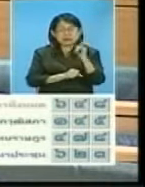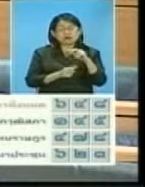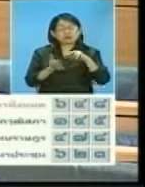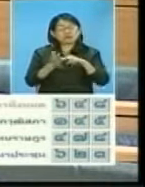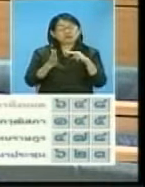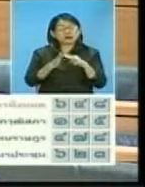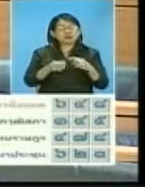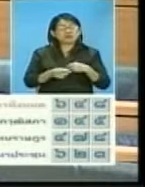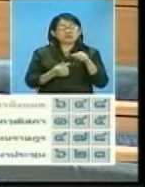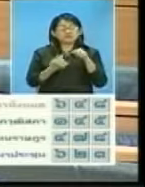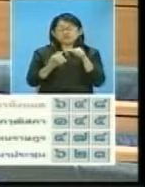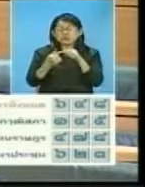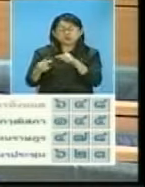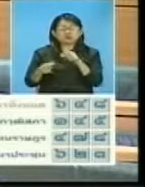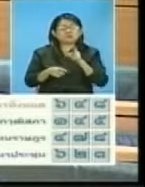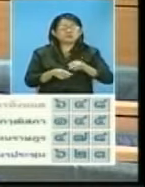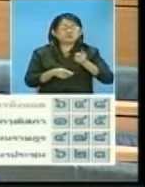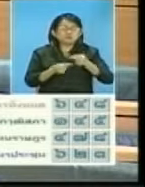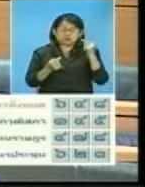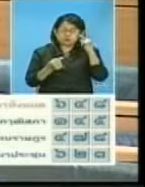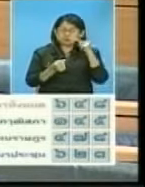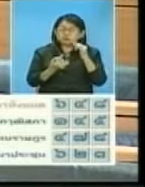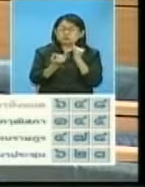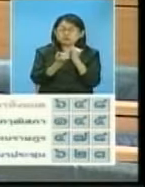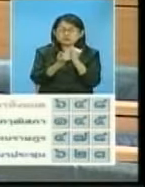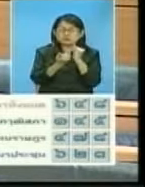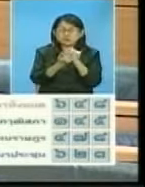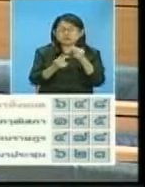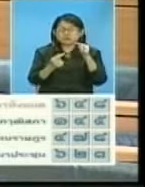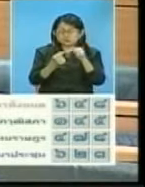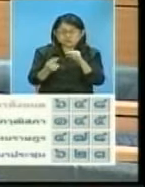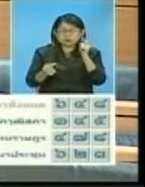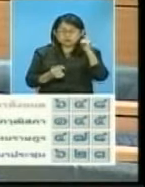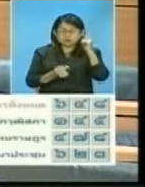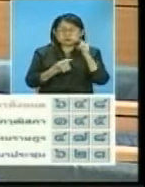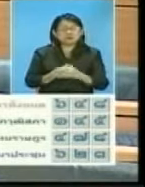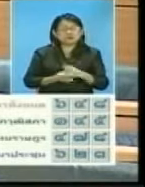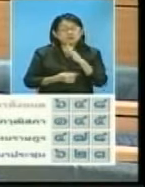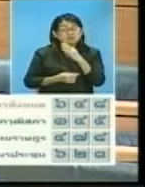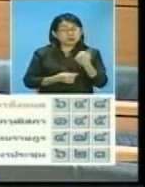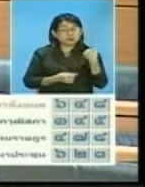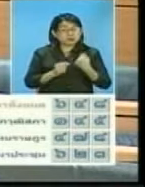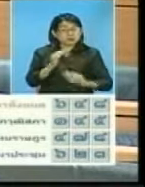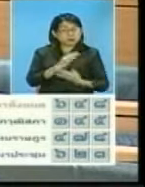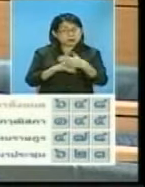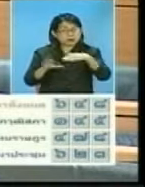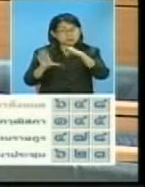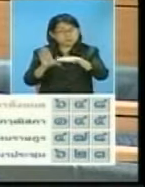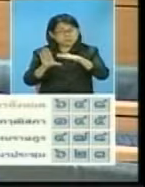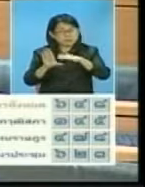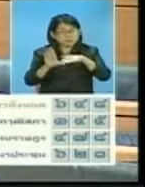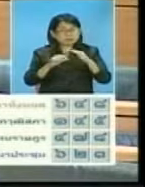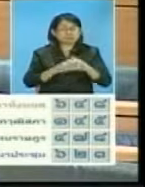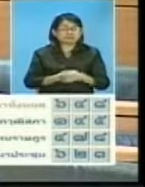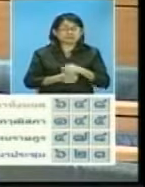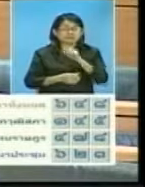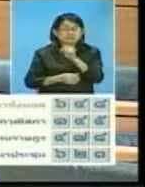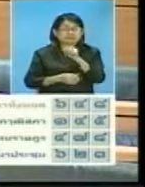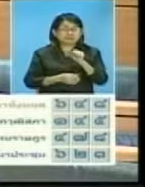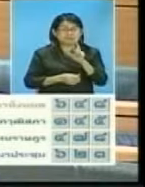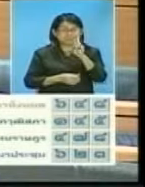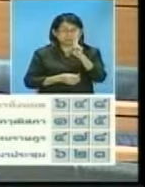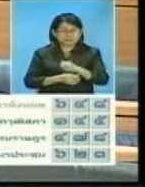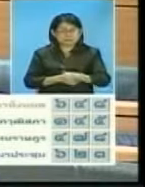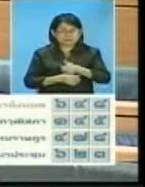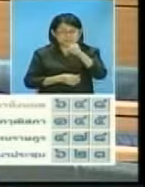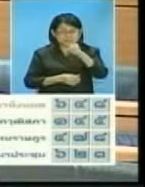างใจกันมีความผูกพันทางใจกันที่ยังเกี่ยวพันกันอยู่ถ้ามีโอกาสพวกนี้เข้าไปร่วมมีโอกาสเข้าไปเป็น